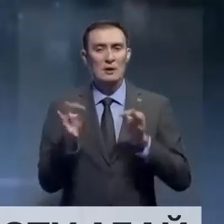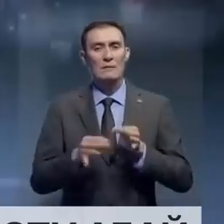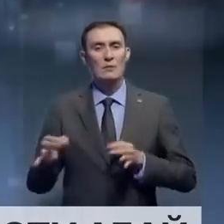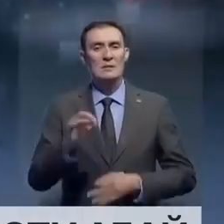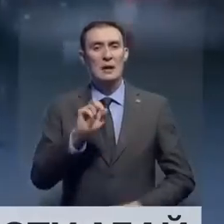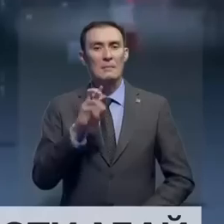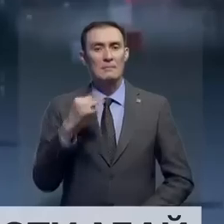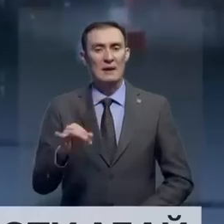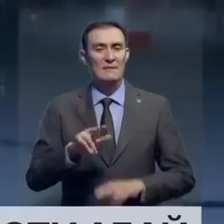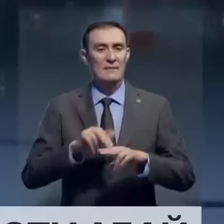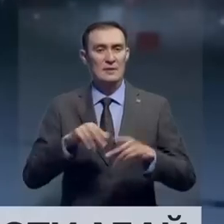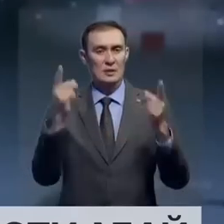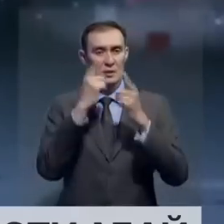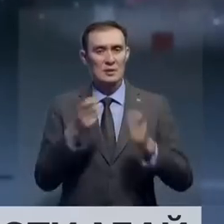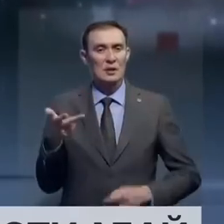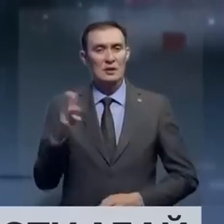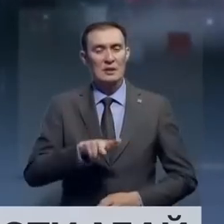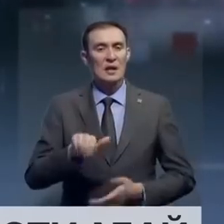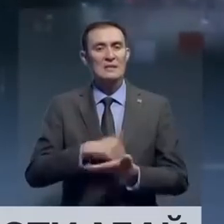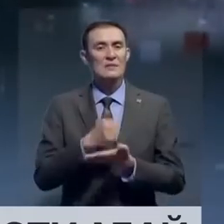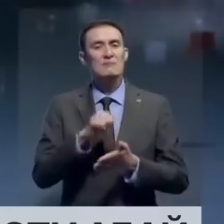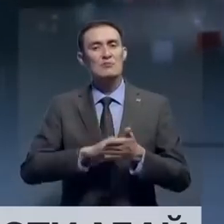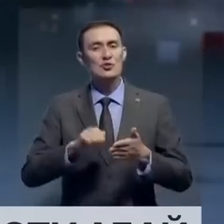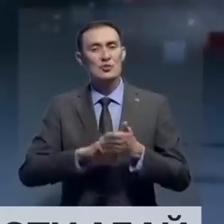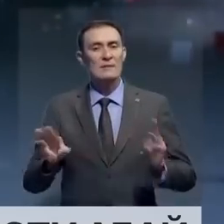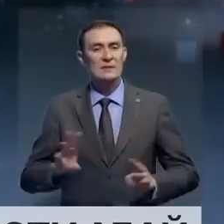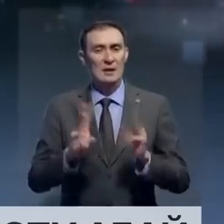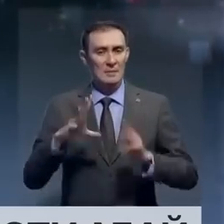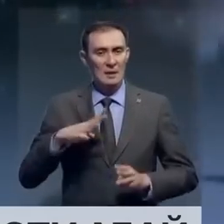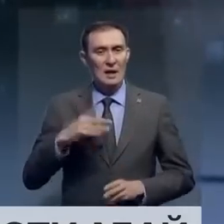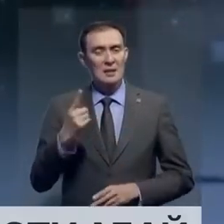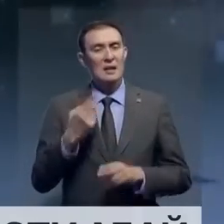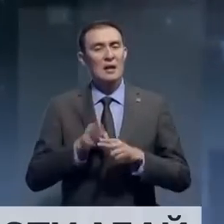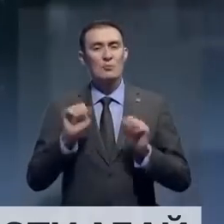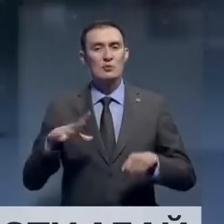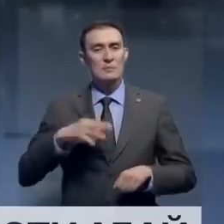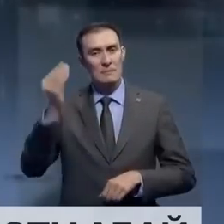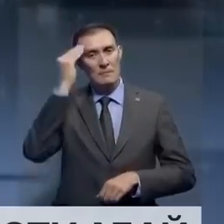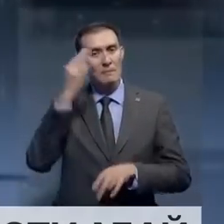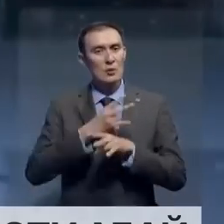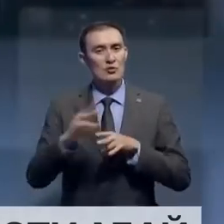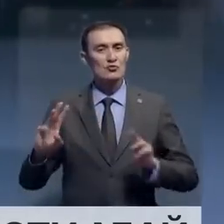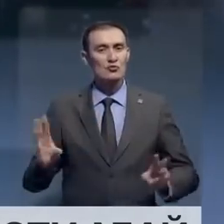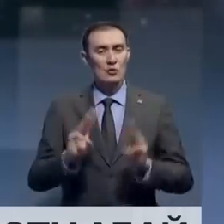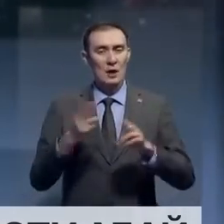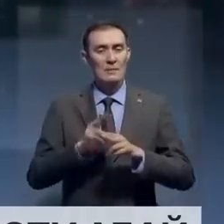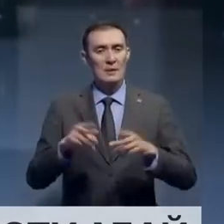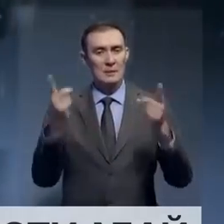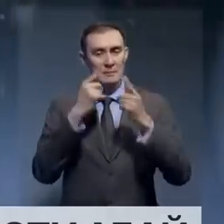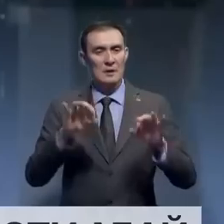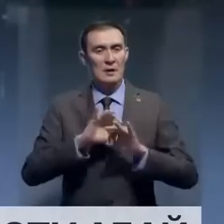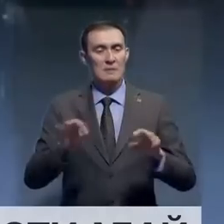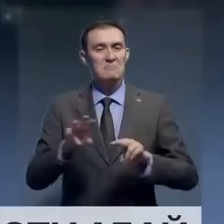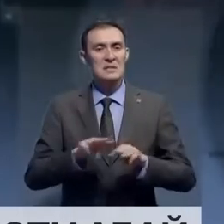в области Абай МВД сообщили три основные версии причины возгорания одна из них поджог об этом рассказал министр внутренних